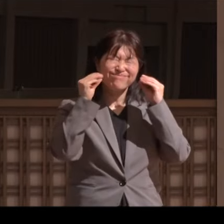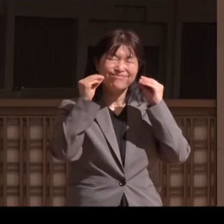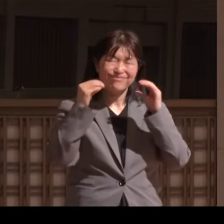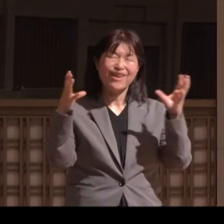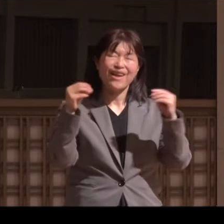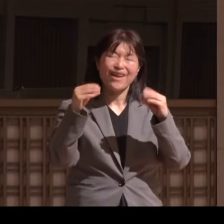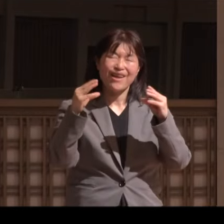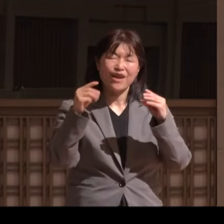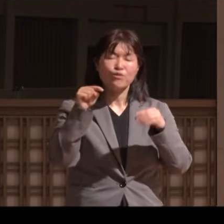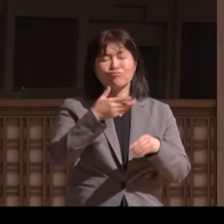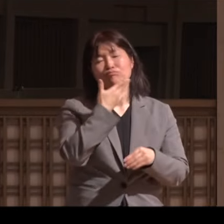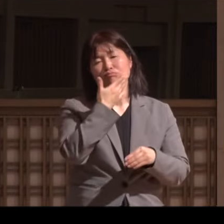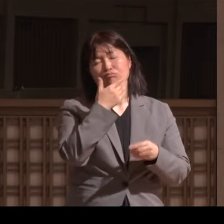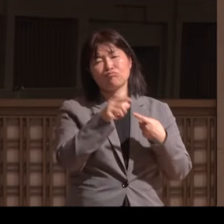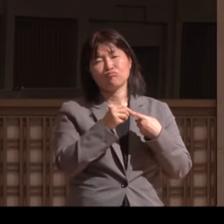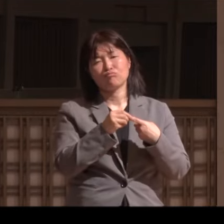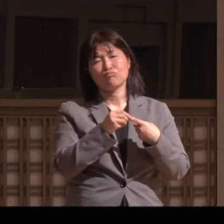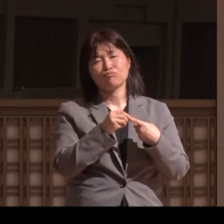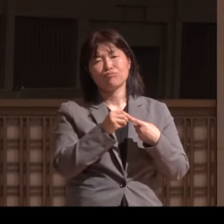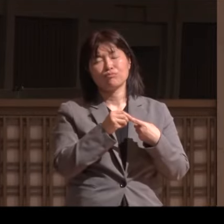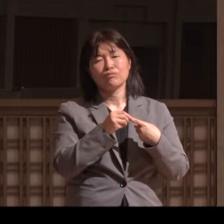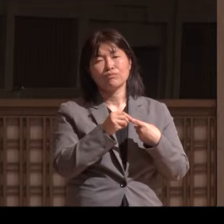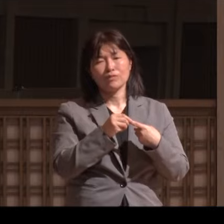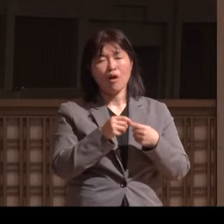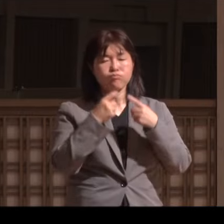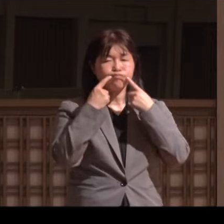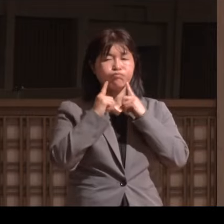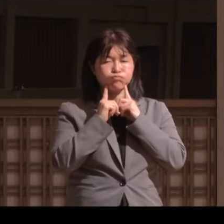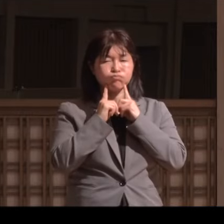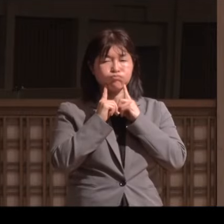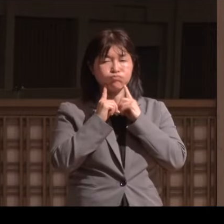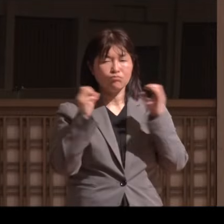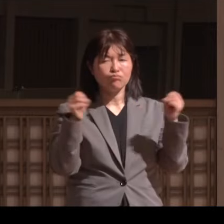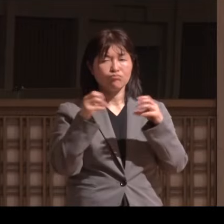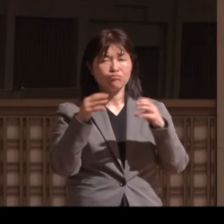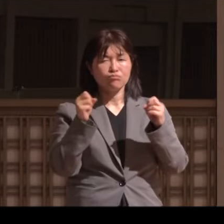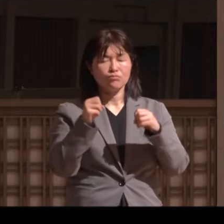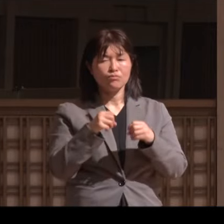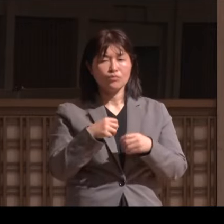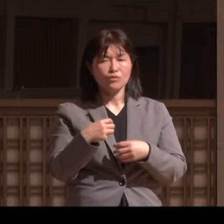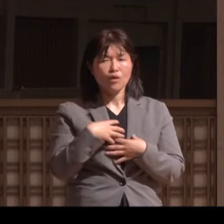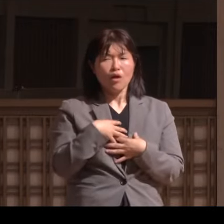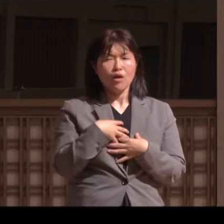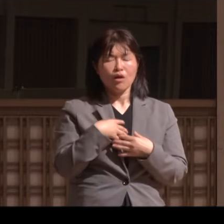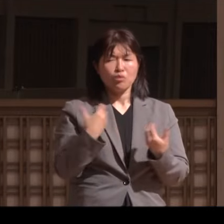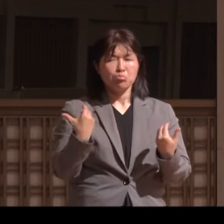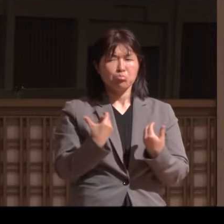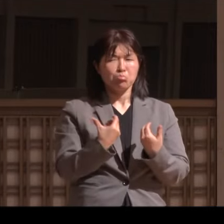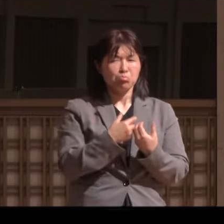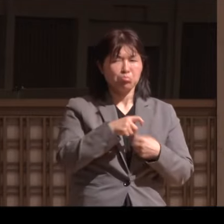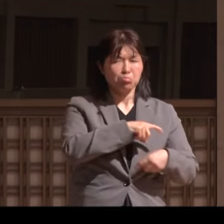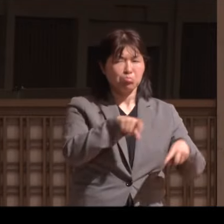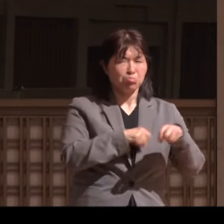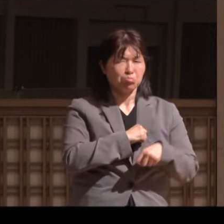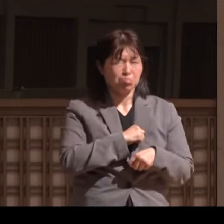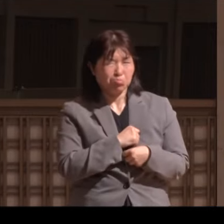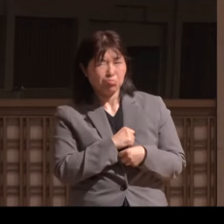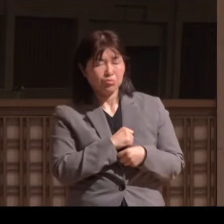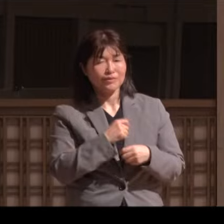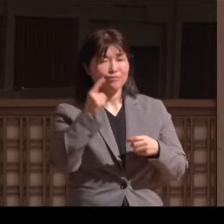話ししましょうそれで大事ですねむすっとしたままだとですねなんか言われても反対してやろうかなっていう気持ちになります